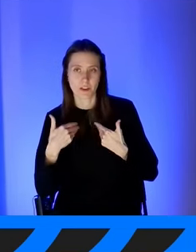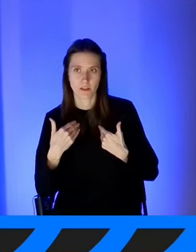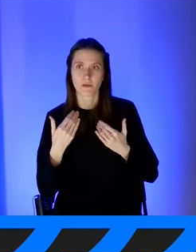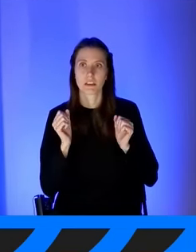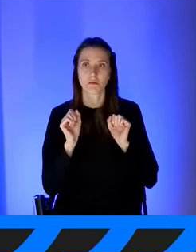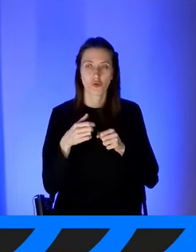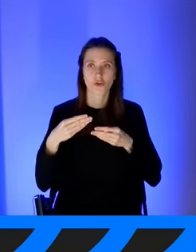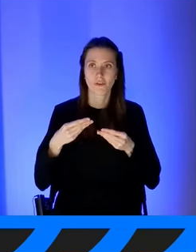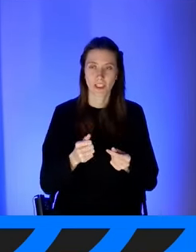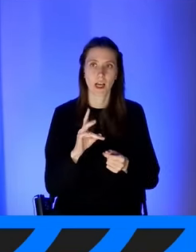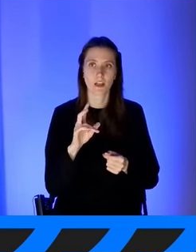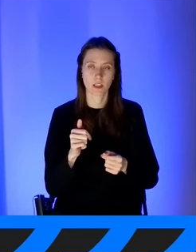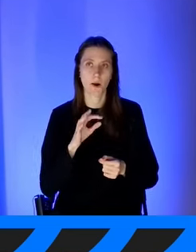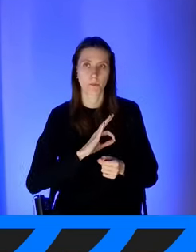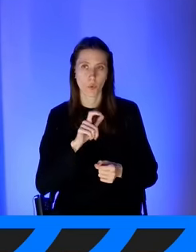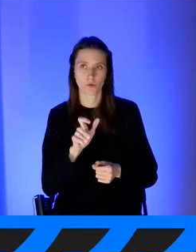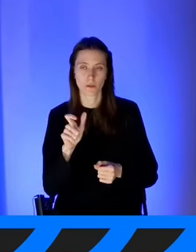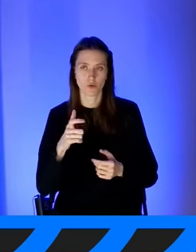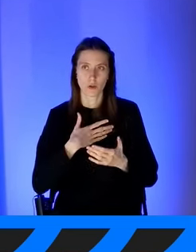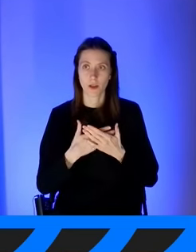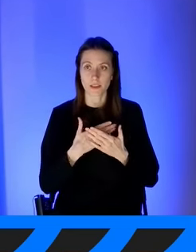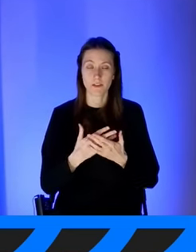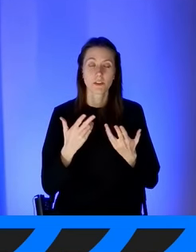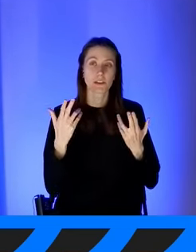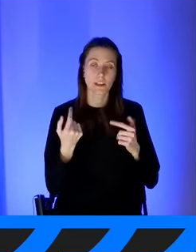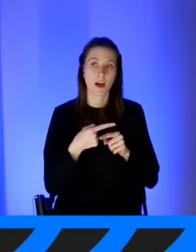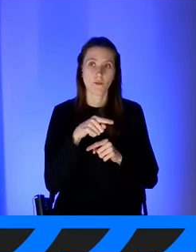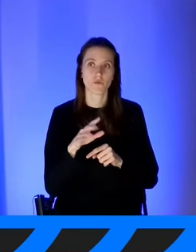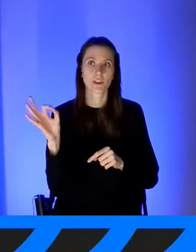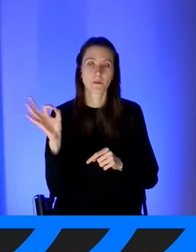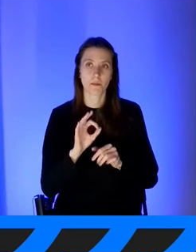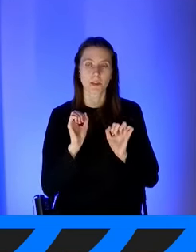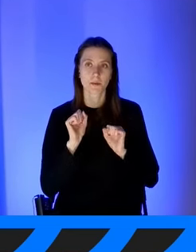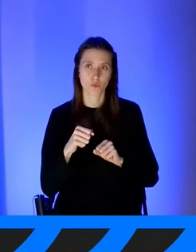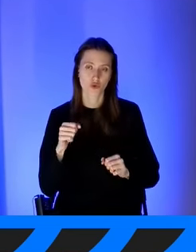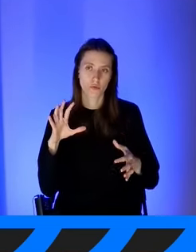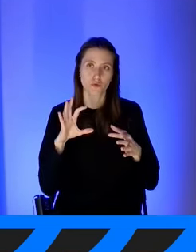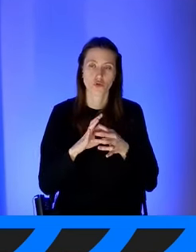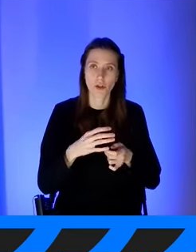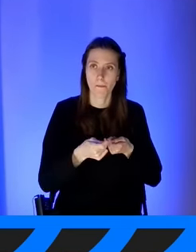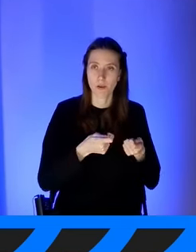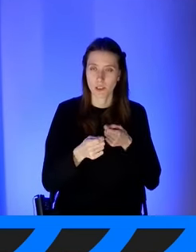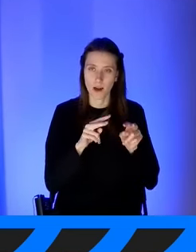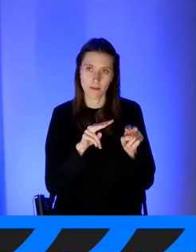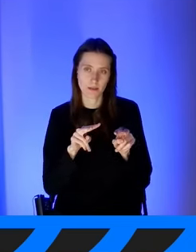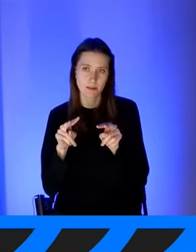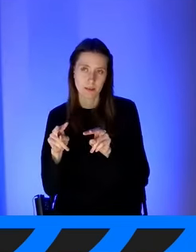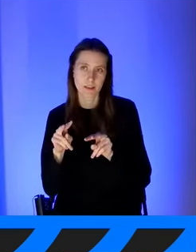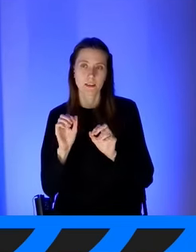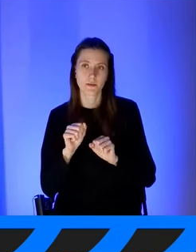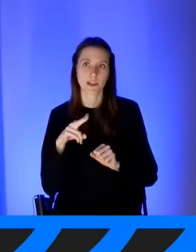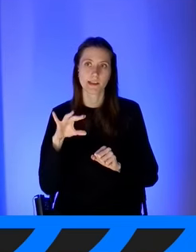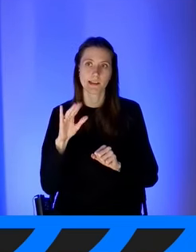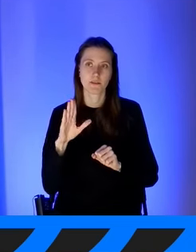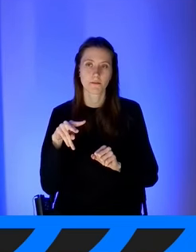на пользовательскую активность, то в этот момент может подключиться модерация, в этот момент может подключиться наш DevRel,